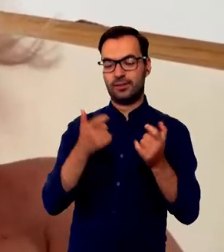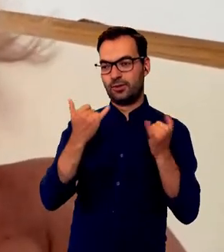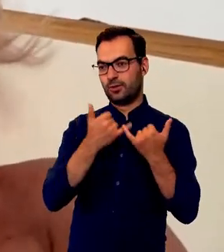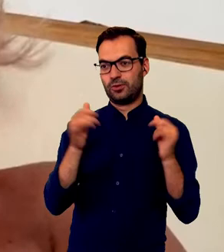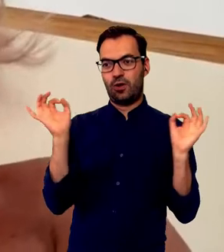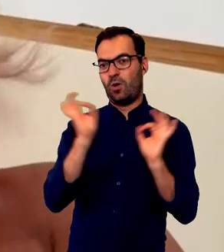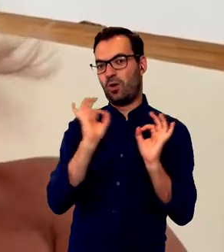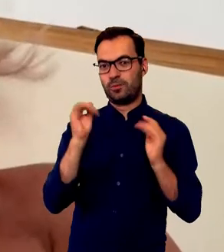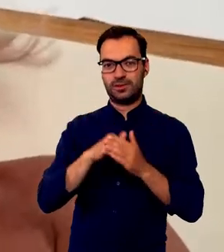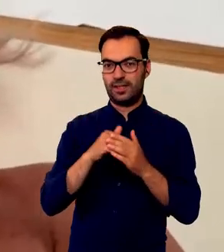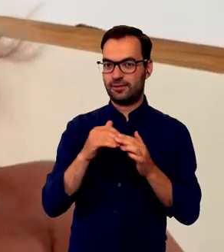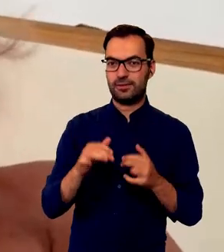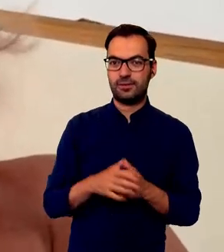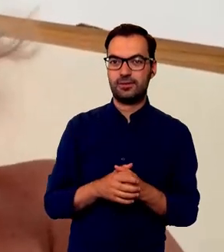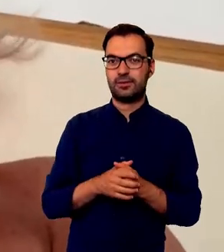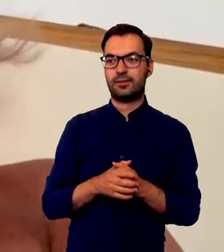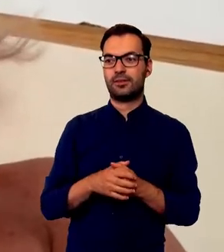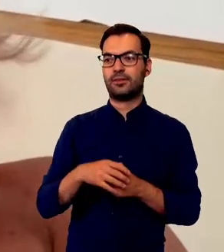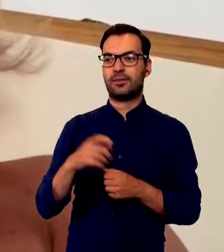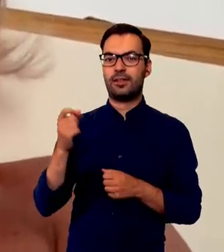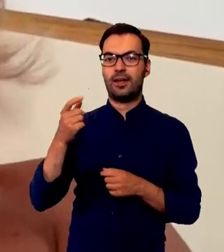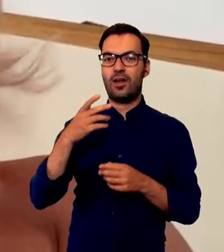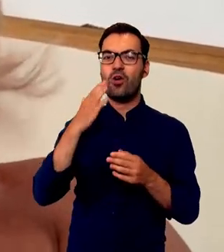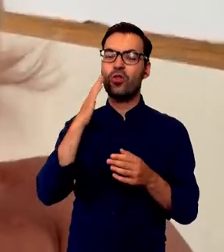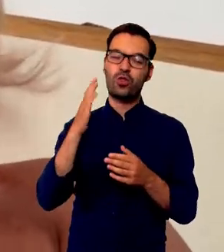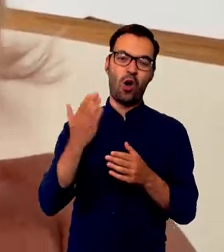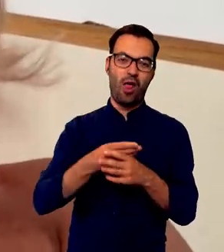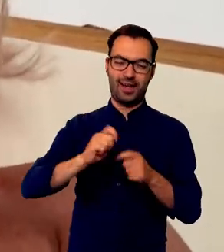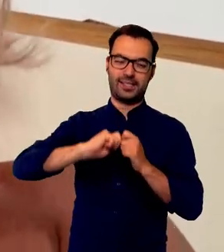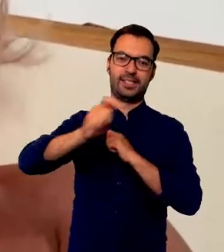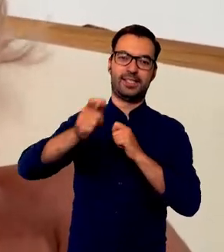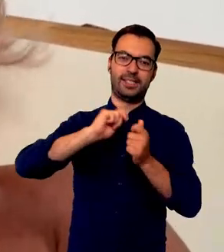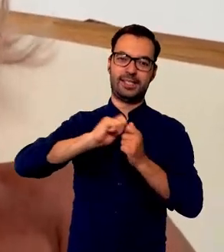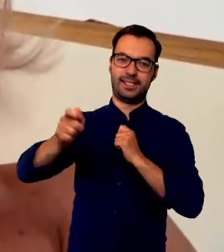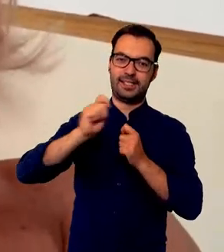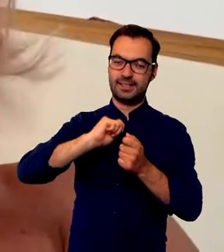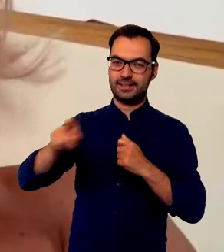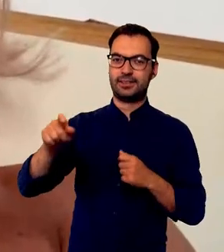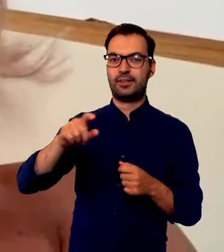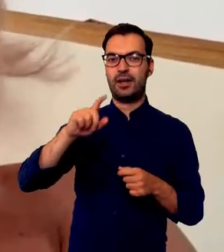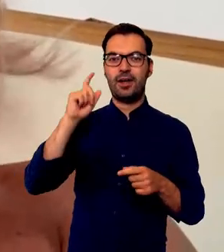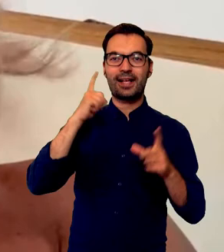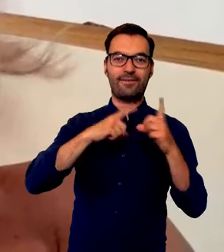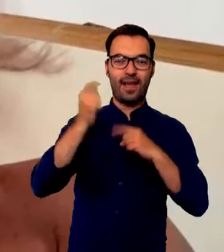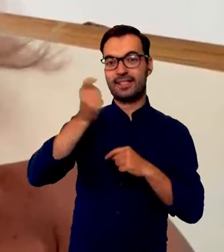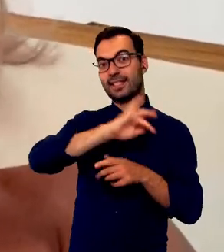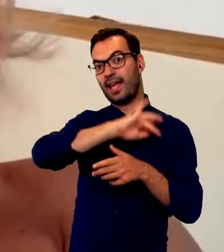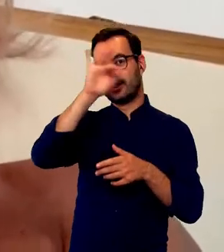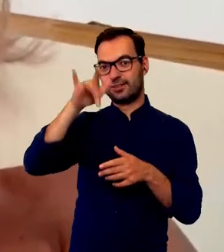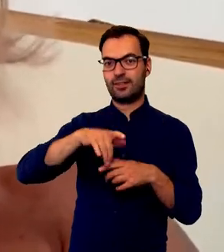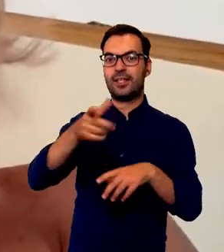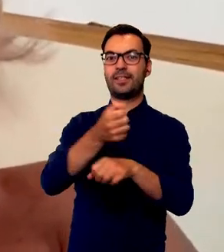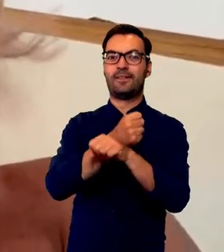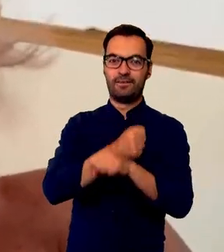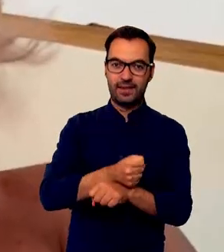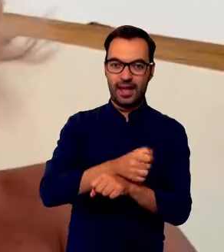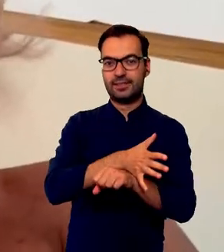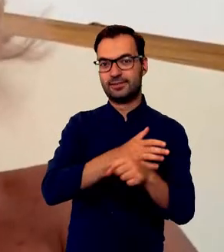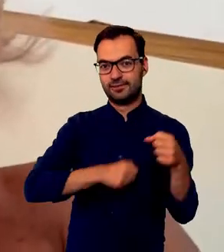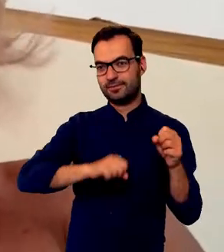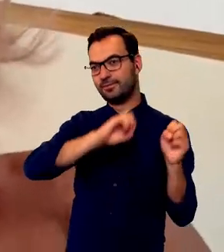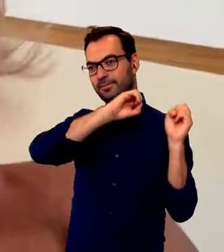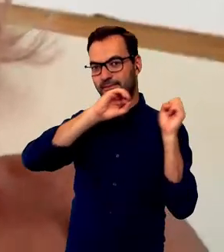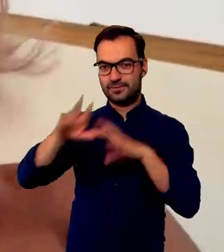różne straszne rzeczy, że rzucają na nie tymi dolarami, że te celebrytki tam jeżdżą i oni tam więzią